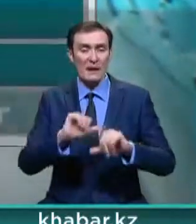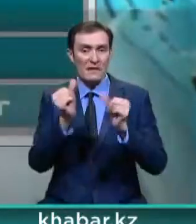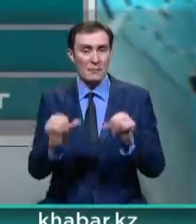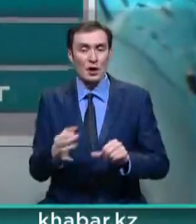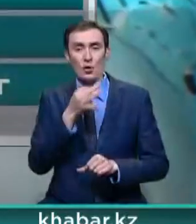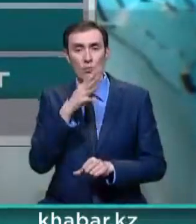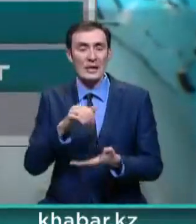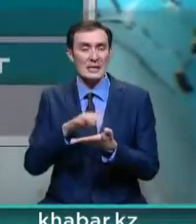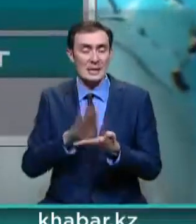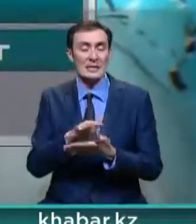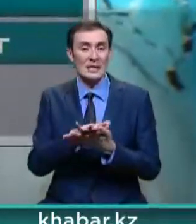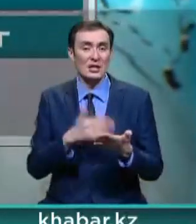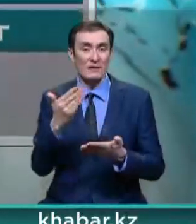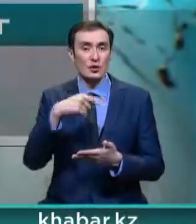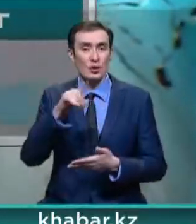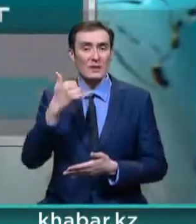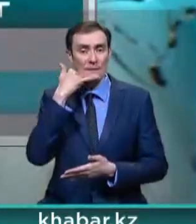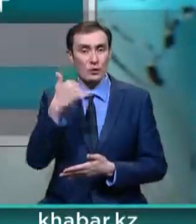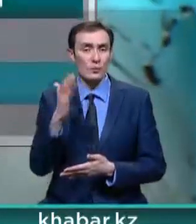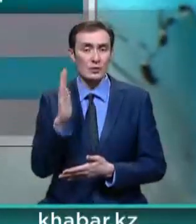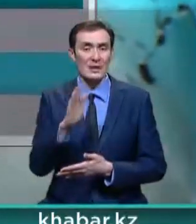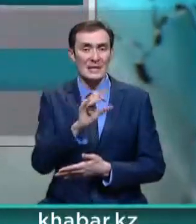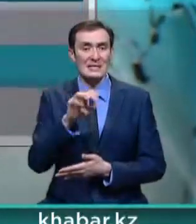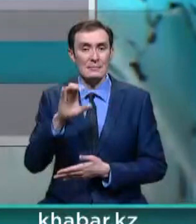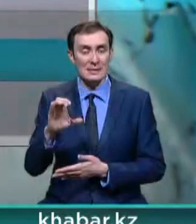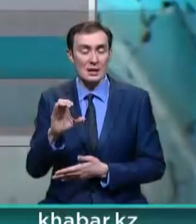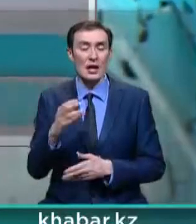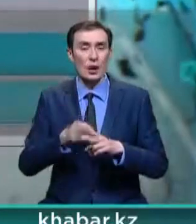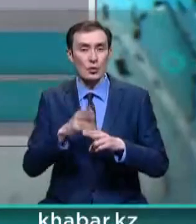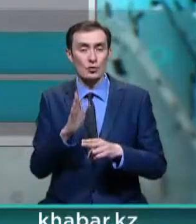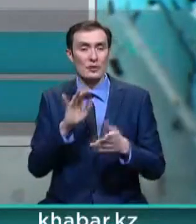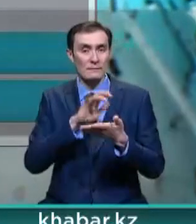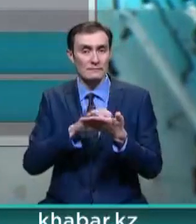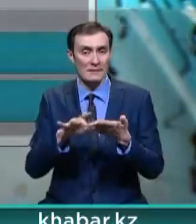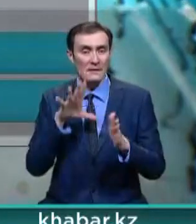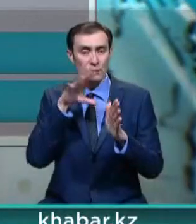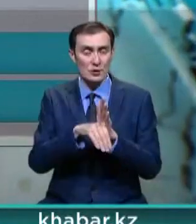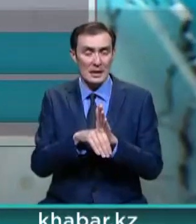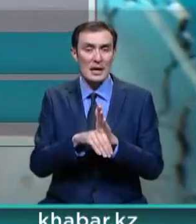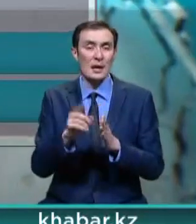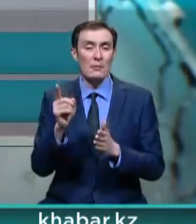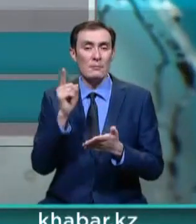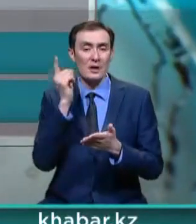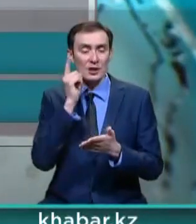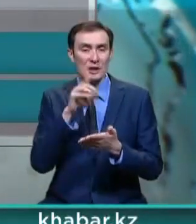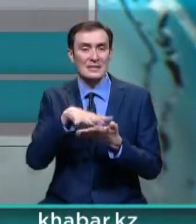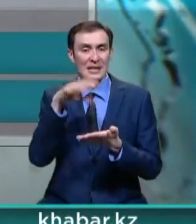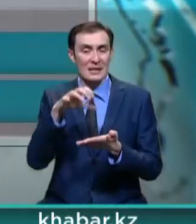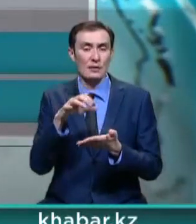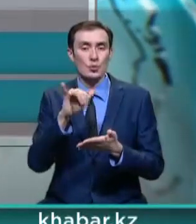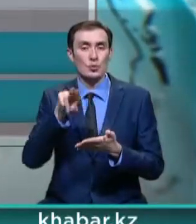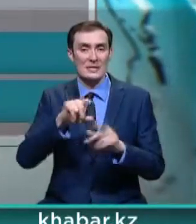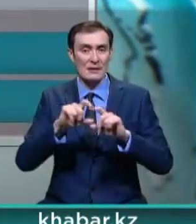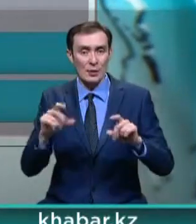любой регистрации. Далее на ваш номер телефона придет СМС с кодом, который нужно ввести. Приложение запросит отсканировать удостоверение,